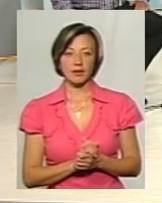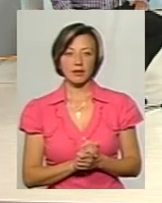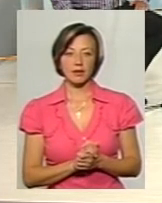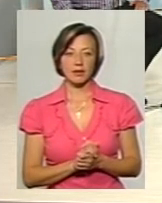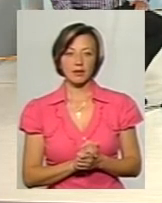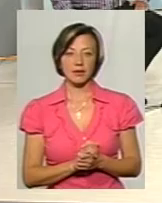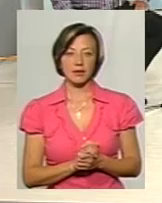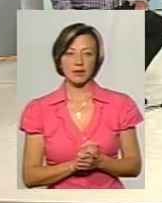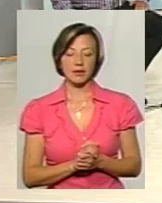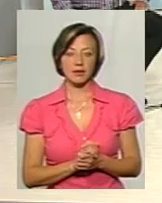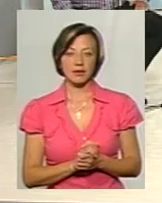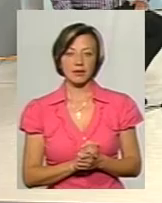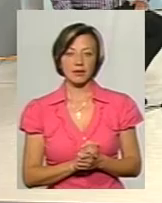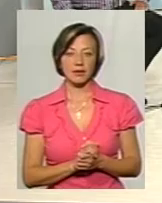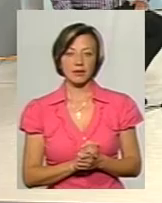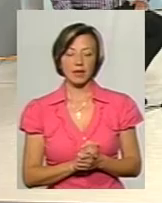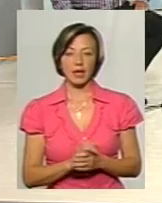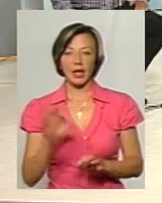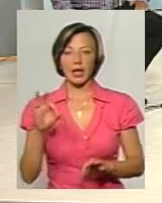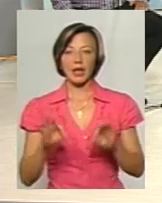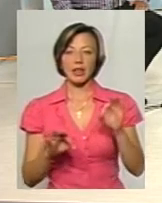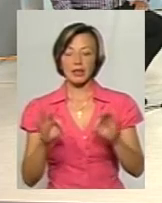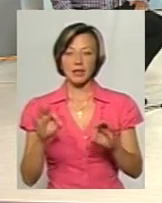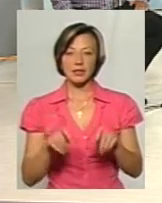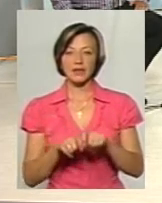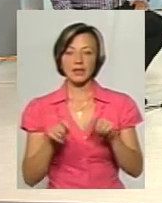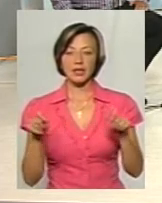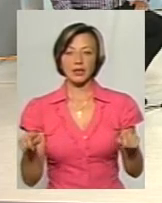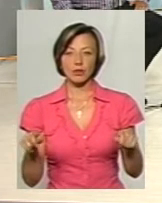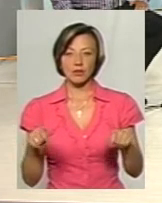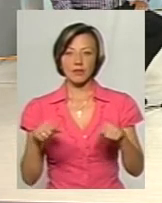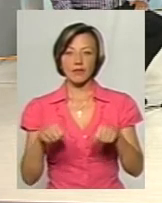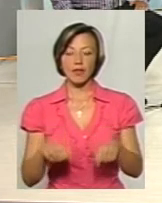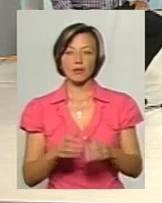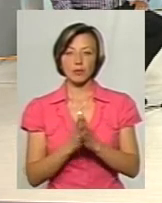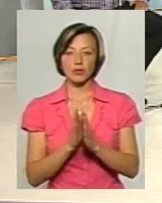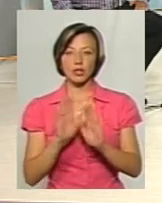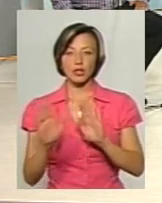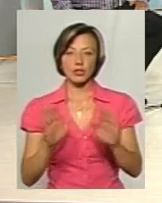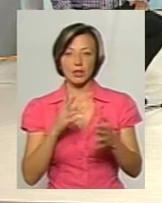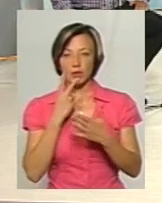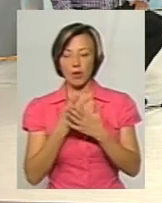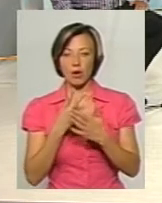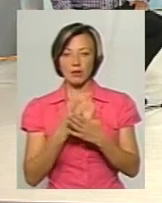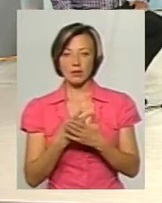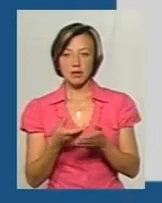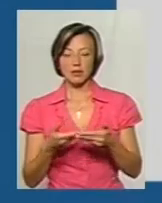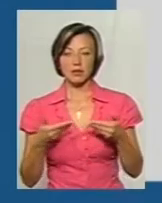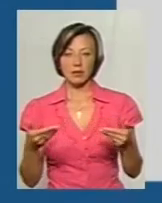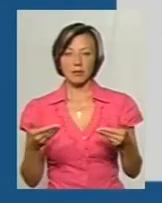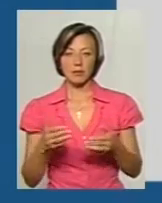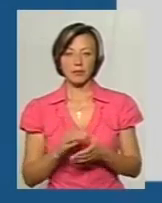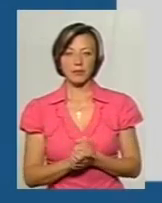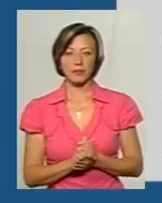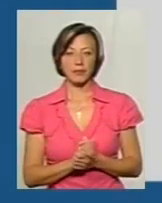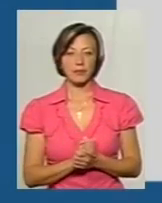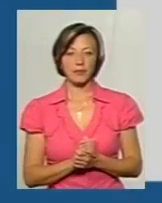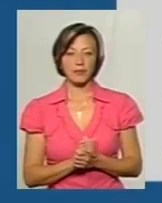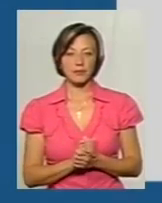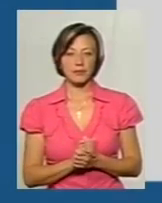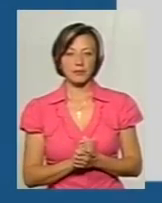для бізнесу. Алло? Просимо режисерів показати нам в динаміці, якщо